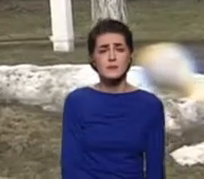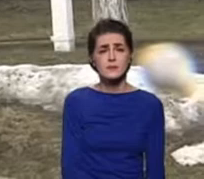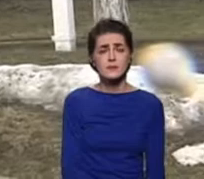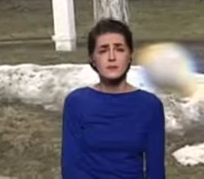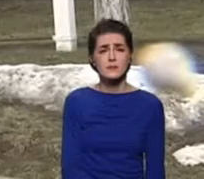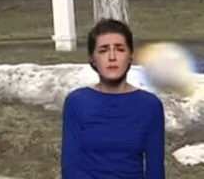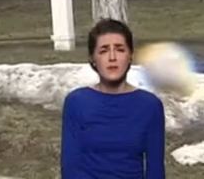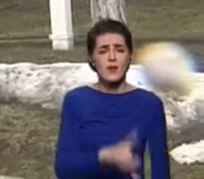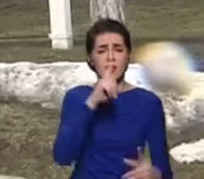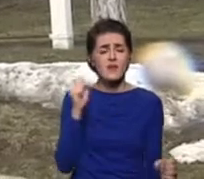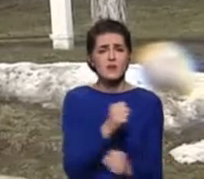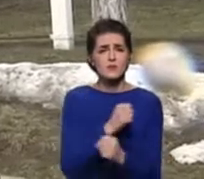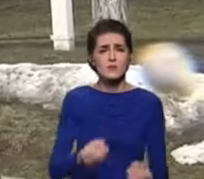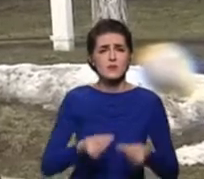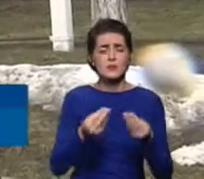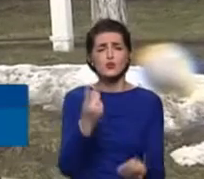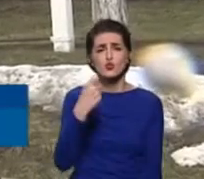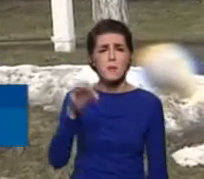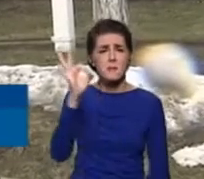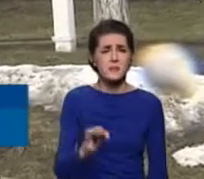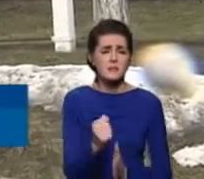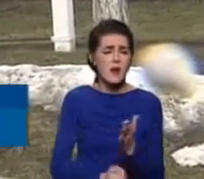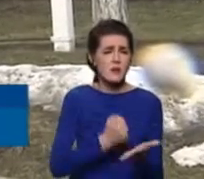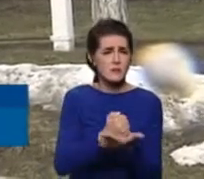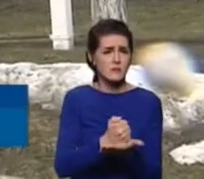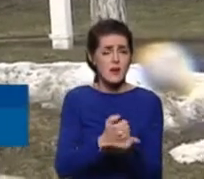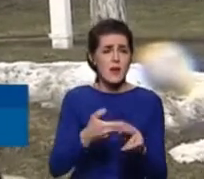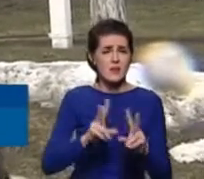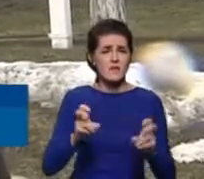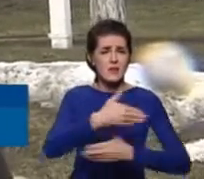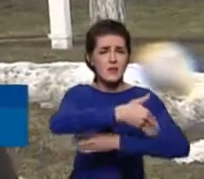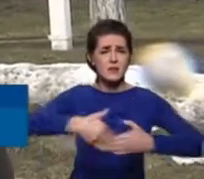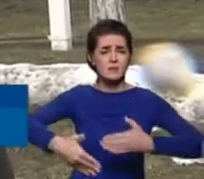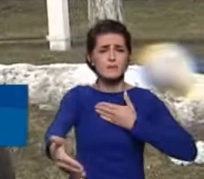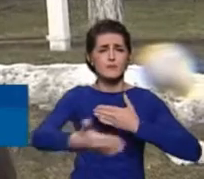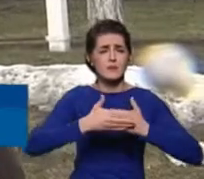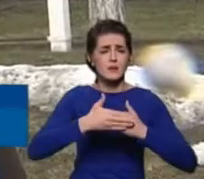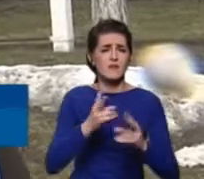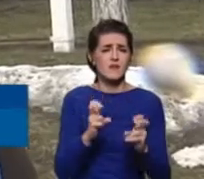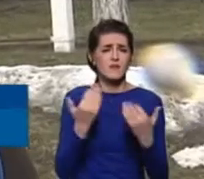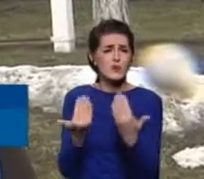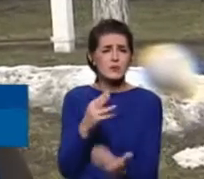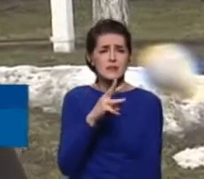Не можна надати 100% гарантій. Лінія зіткнення і такі смерчі, їх